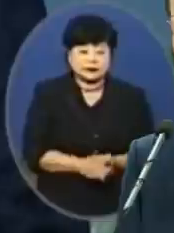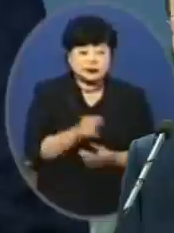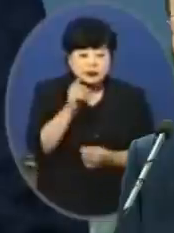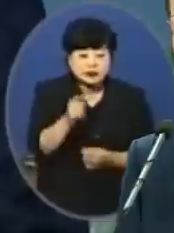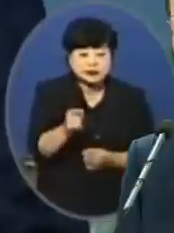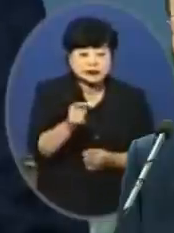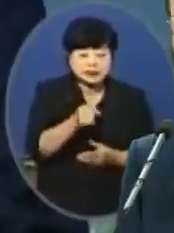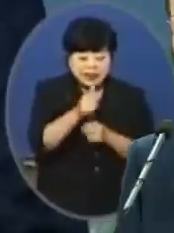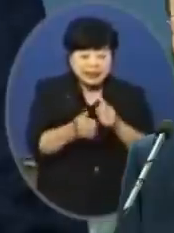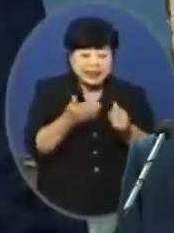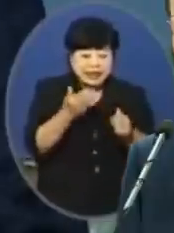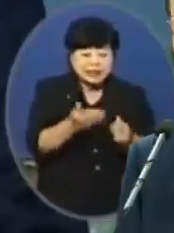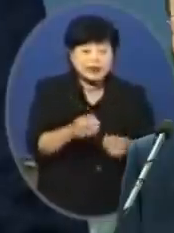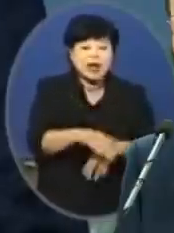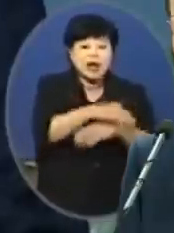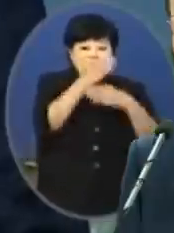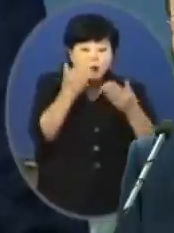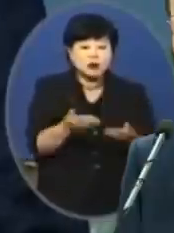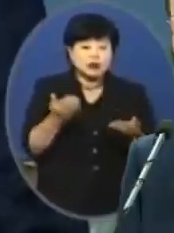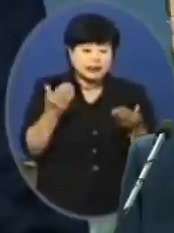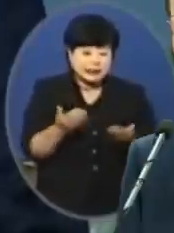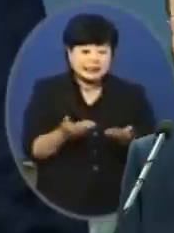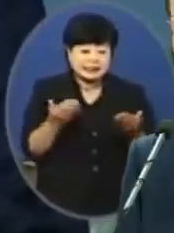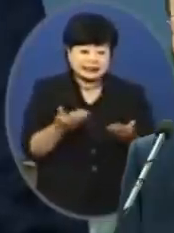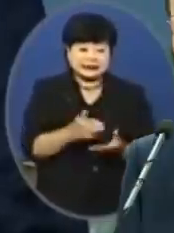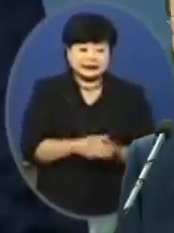그것이 하나님의 모든 역사를